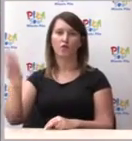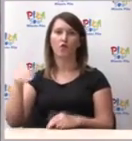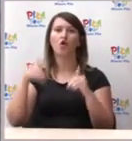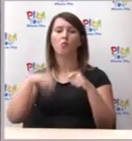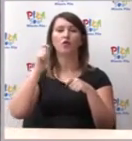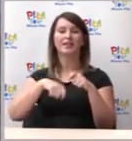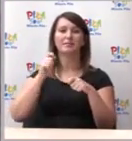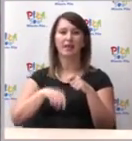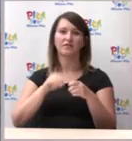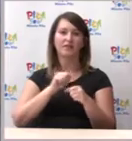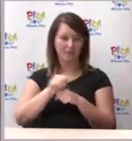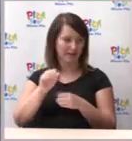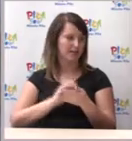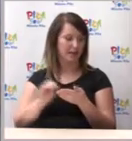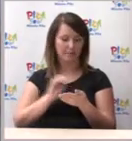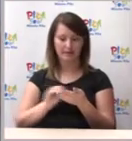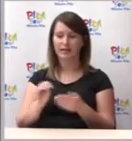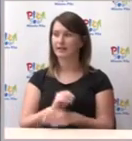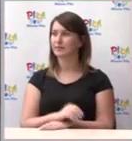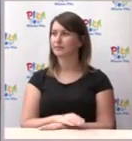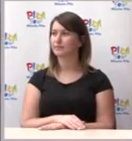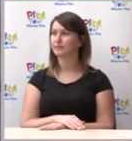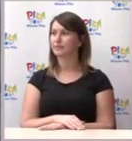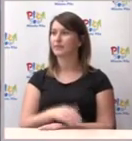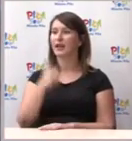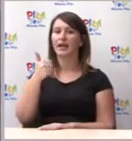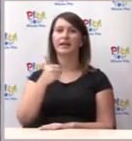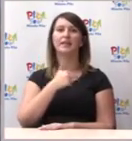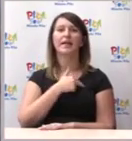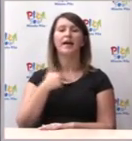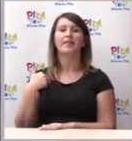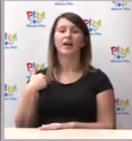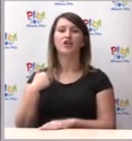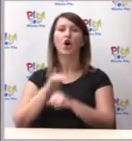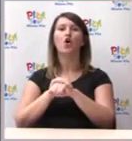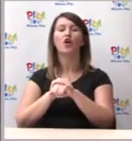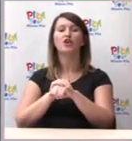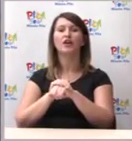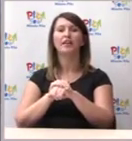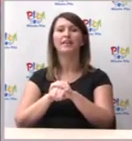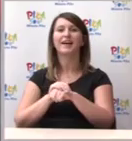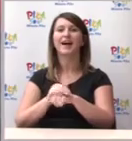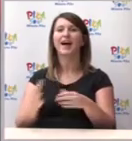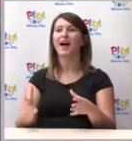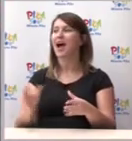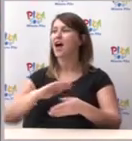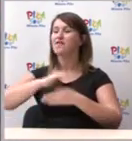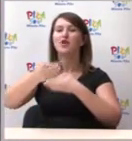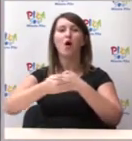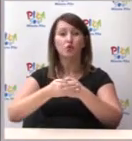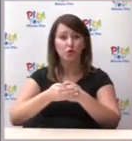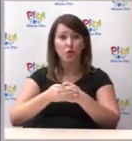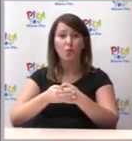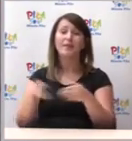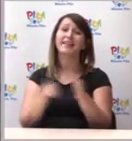przetargowej. Po prostu jedna z naszych koleżanek wyszła za mąż i zmieniła nazwisko. Także w tym zakresie nastąpiła ta